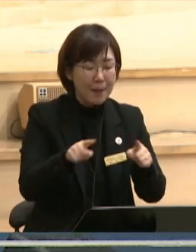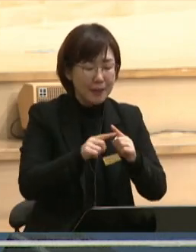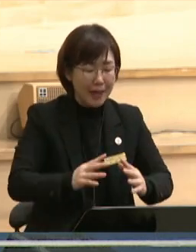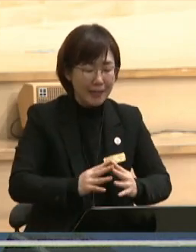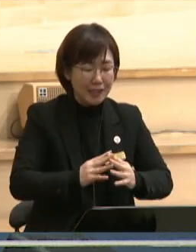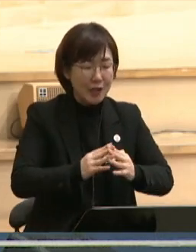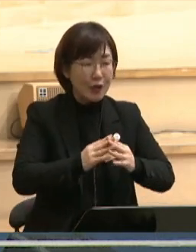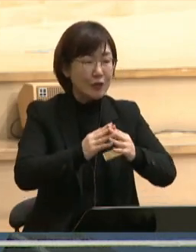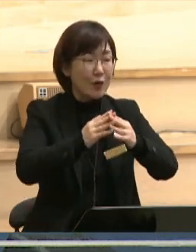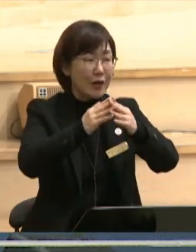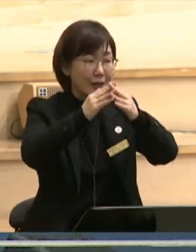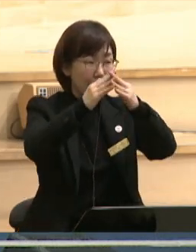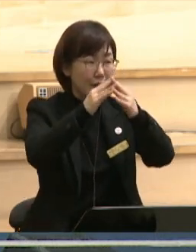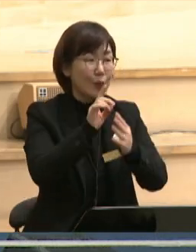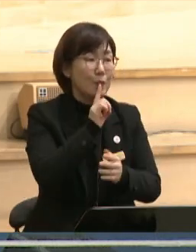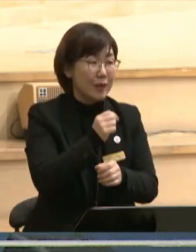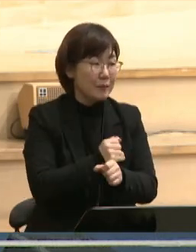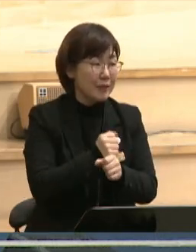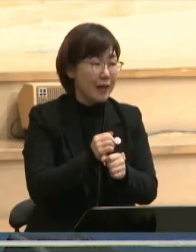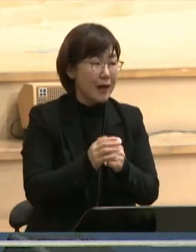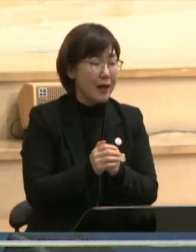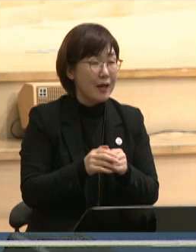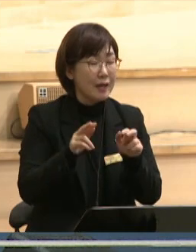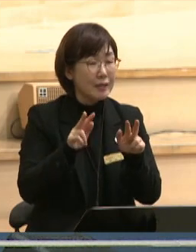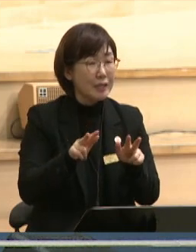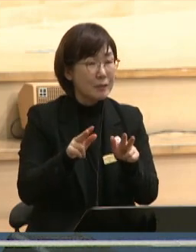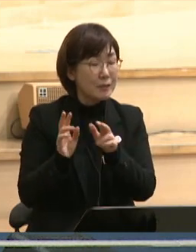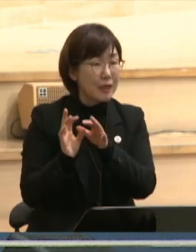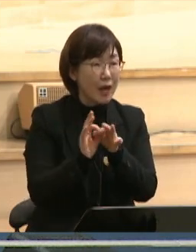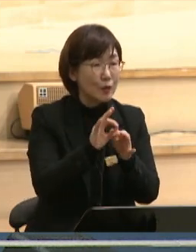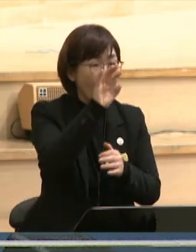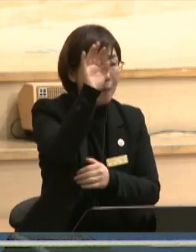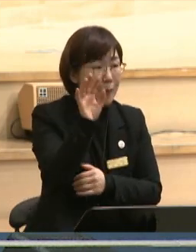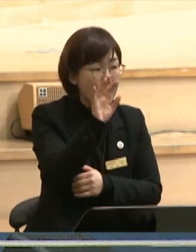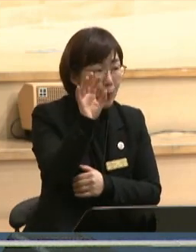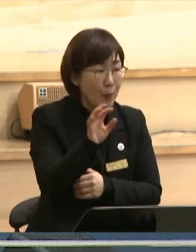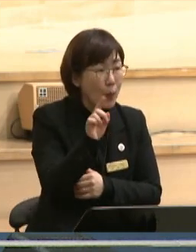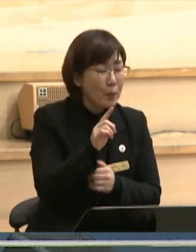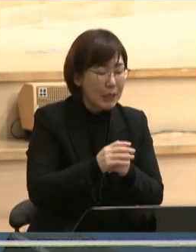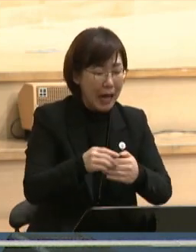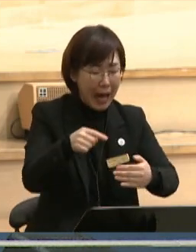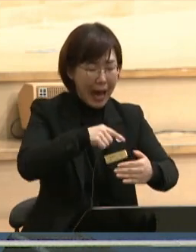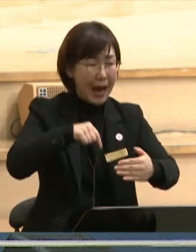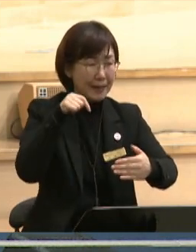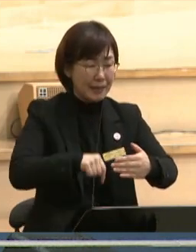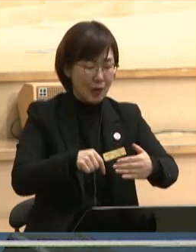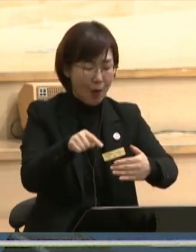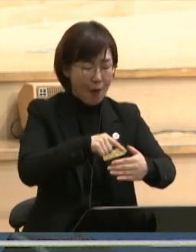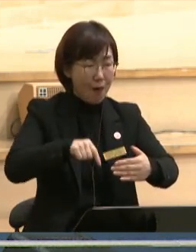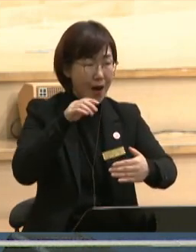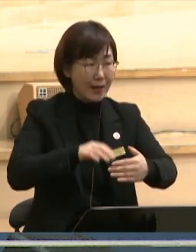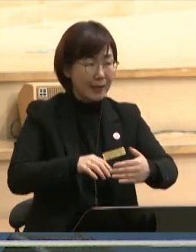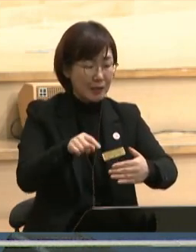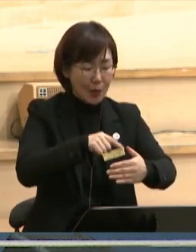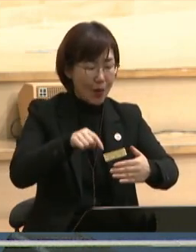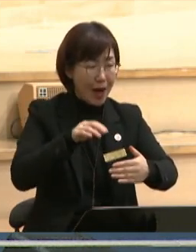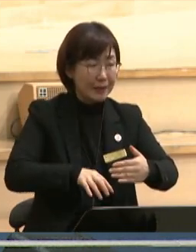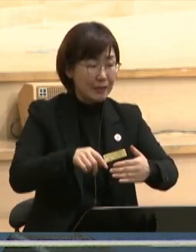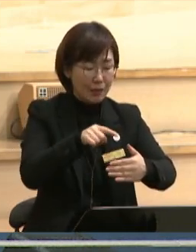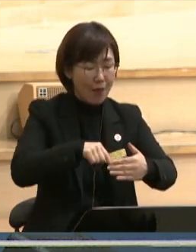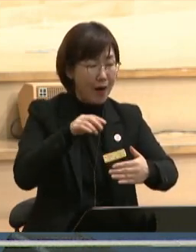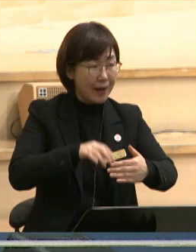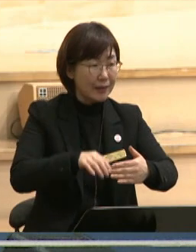여러분 계속해서 반복되어지는 단어가 뭔지 뭡니까 안에서라는 단어입니다 안에서 안에서